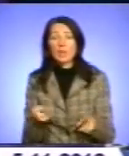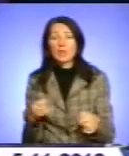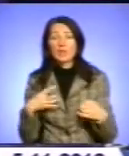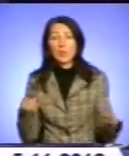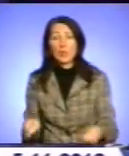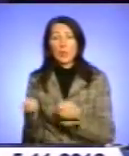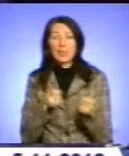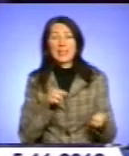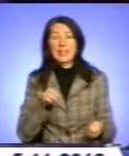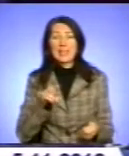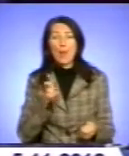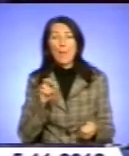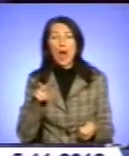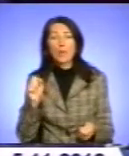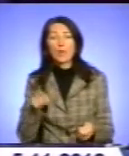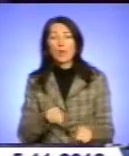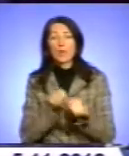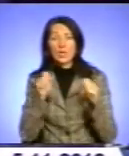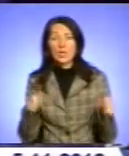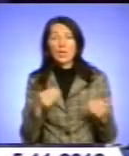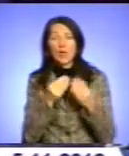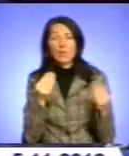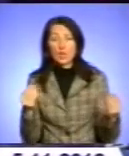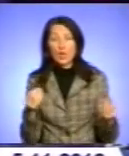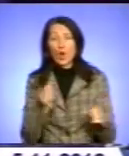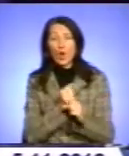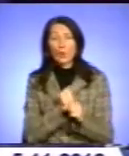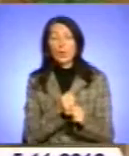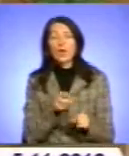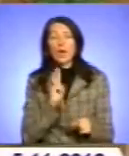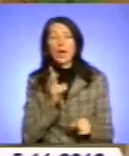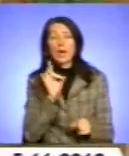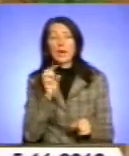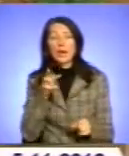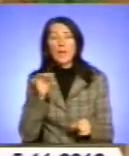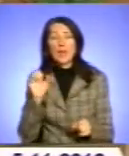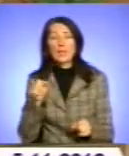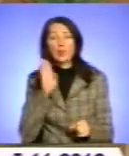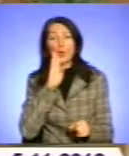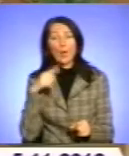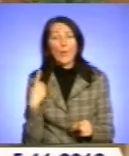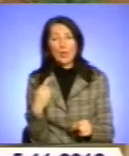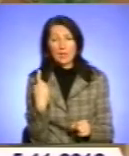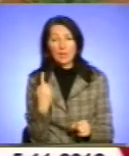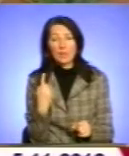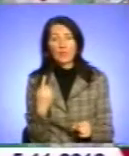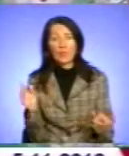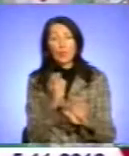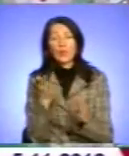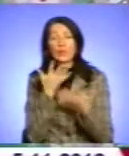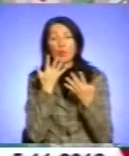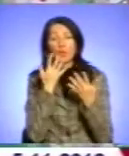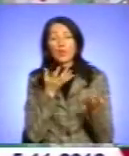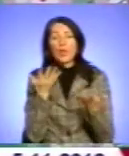Балбус. Там відкрили виставку робіт кременецької мисткині. У повітрі ледь чутно аромат квітів. Орхідеї,